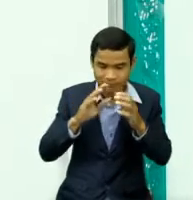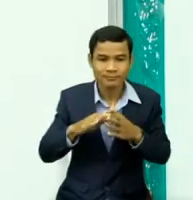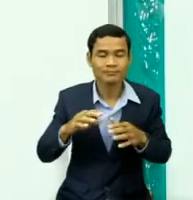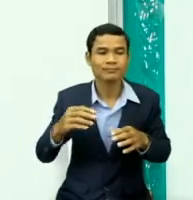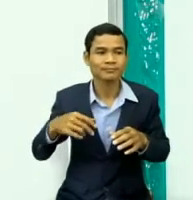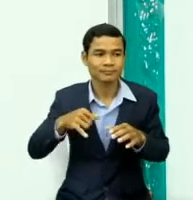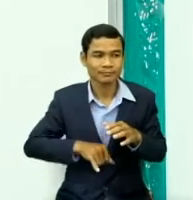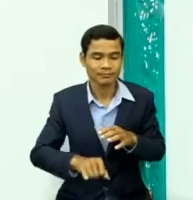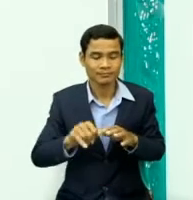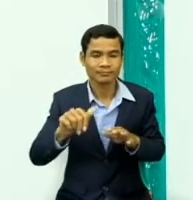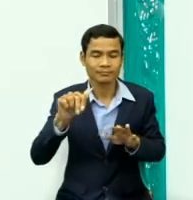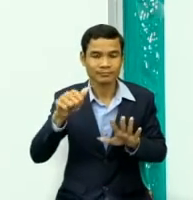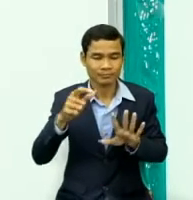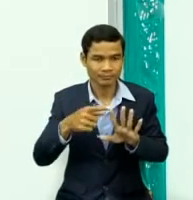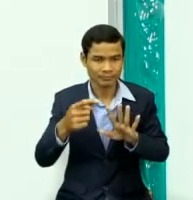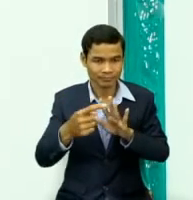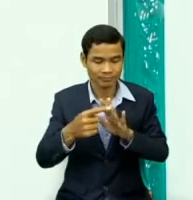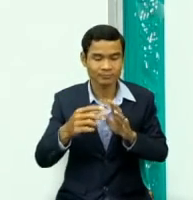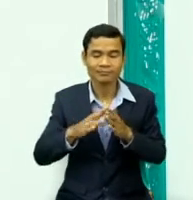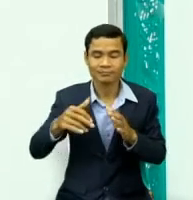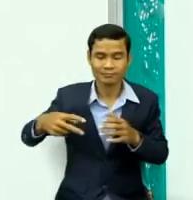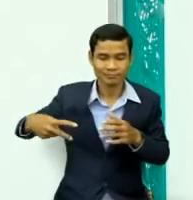ngô tư nhằm mì